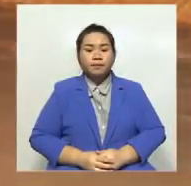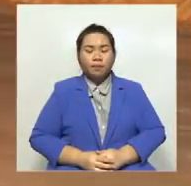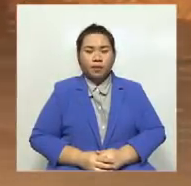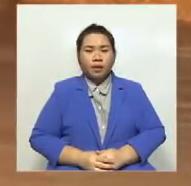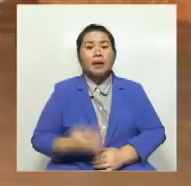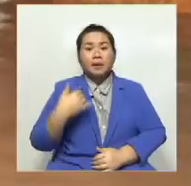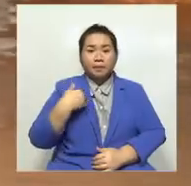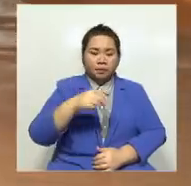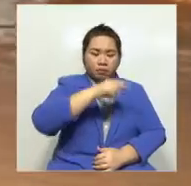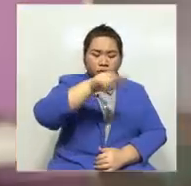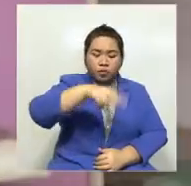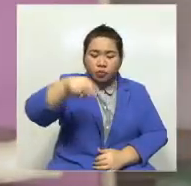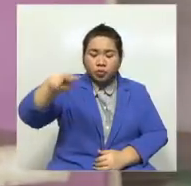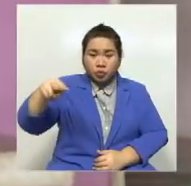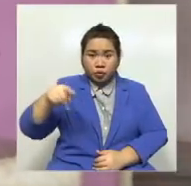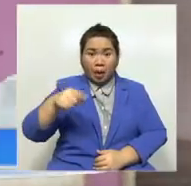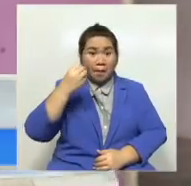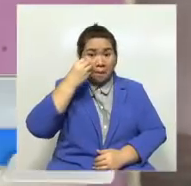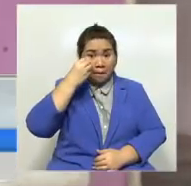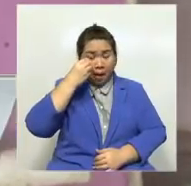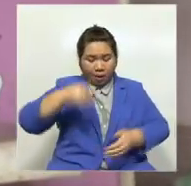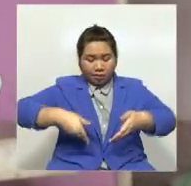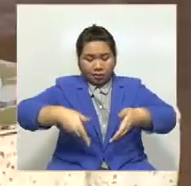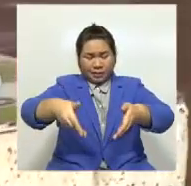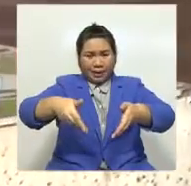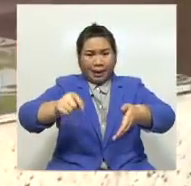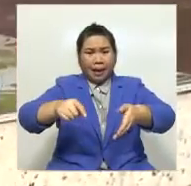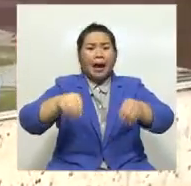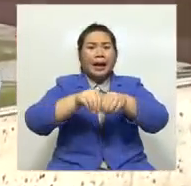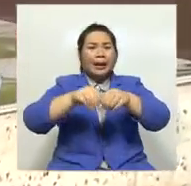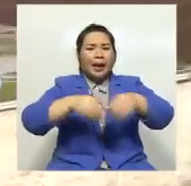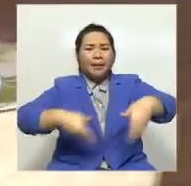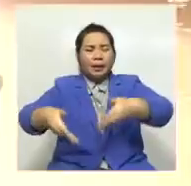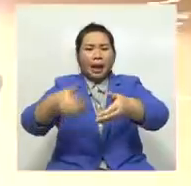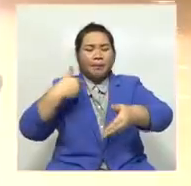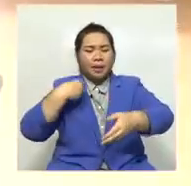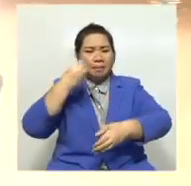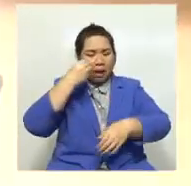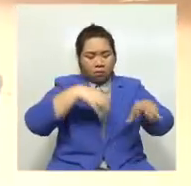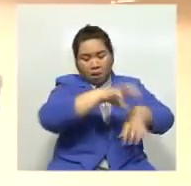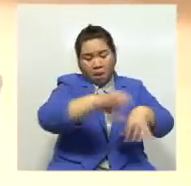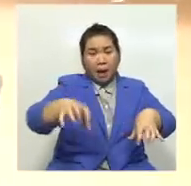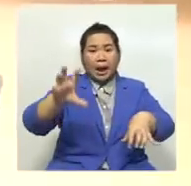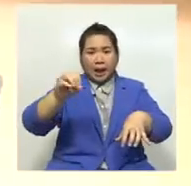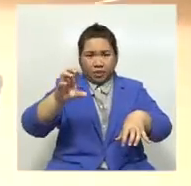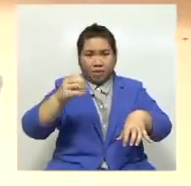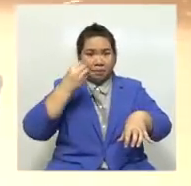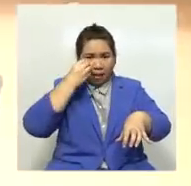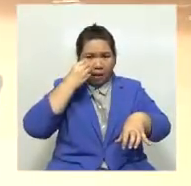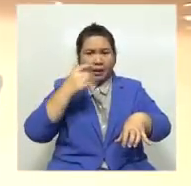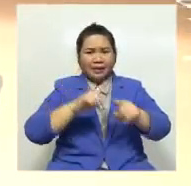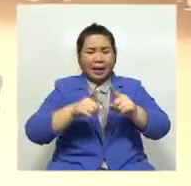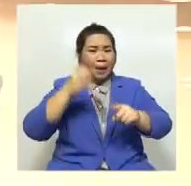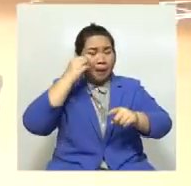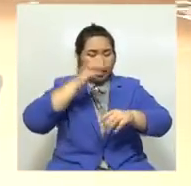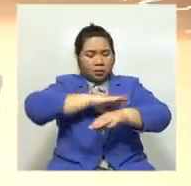จากการสำรวจพื้นที่นะคะพบว่าบ้านริมตลิ่งที่ถูกน้ำท่วมกว่า50หลังคาเรือนค่ะส่วนบ้านที่อยู่สูงก็ยังไม่ได้ท่วมนะคะ